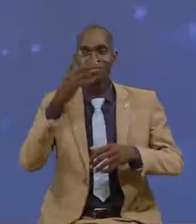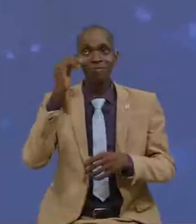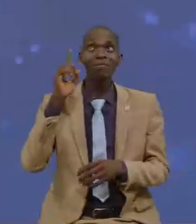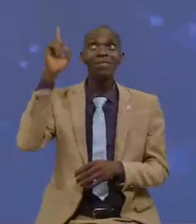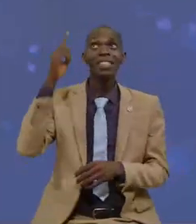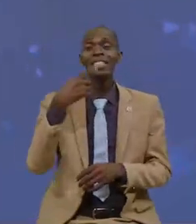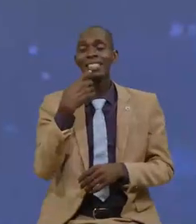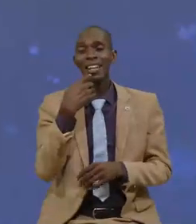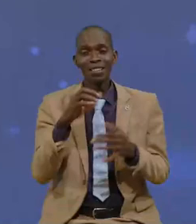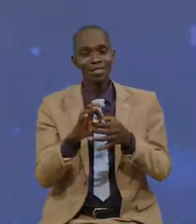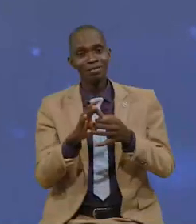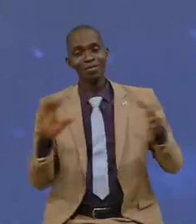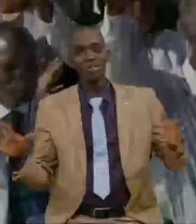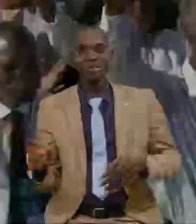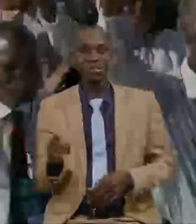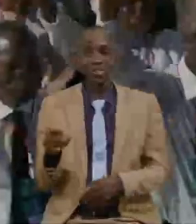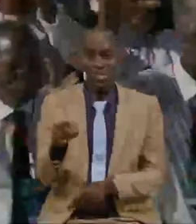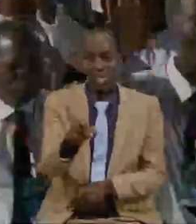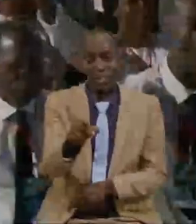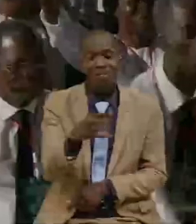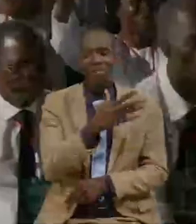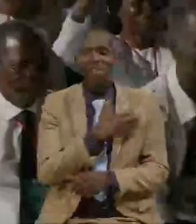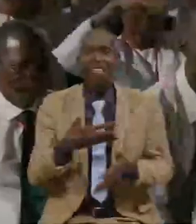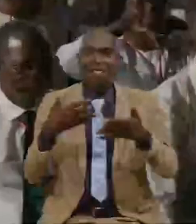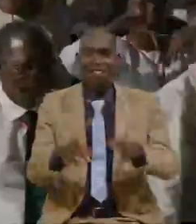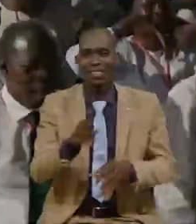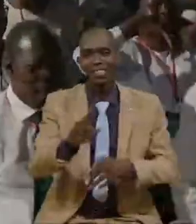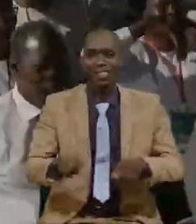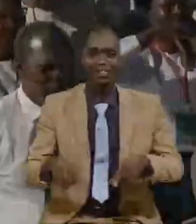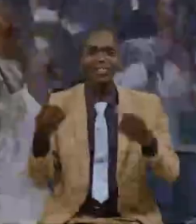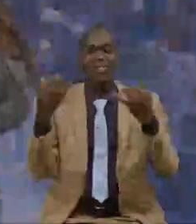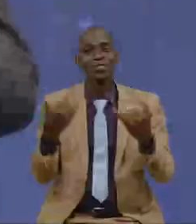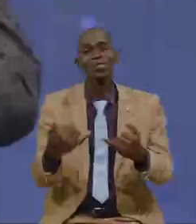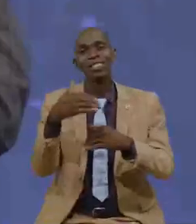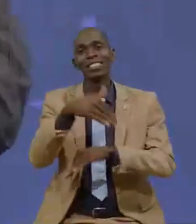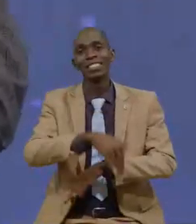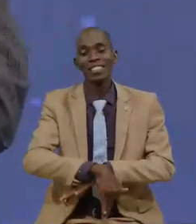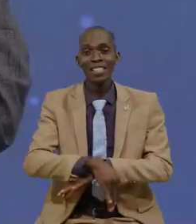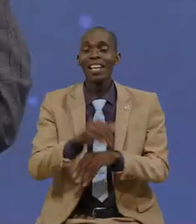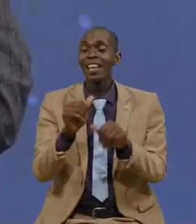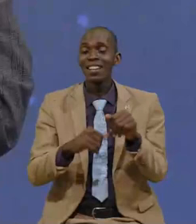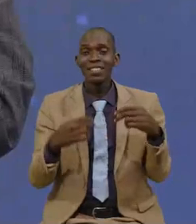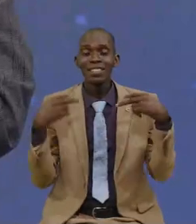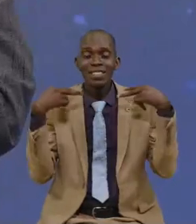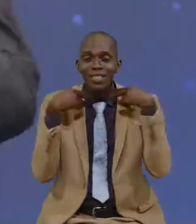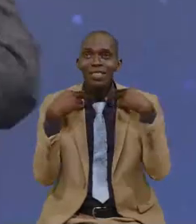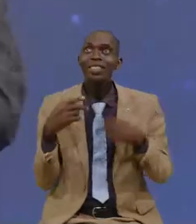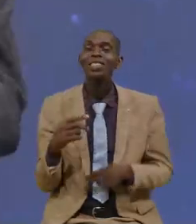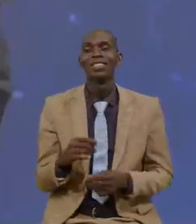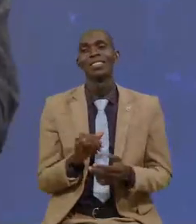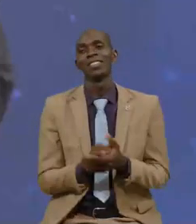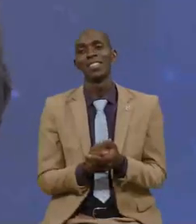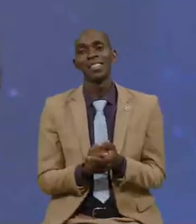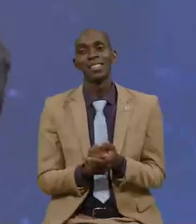que lui, il a dit, déliez-le et laissez-le aller. Ce soir, tout joug